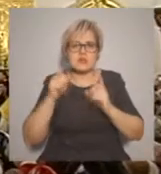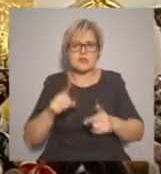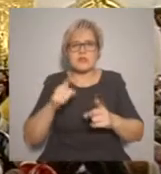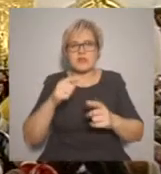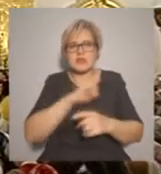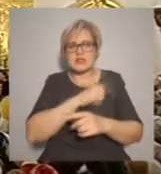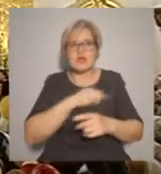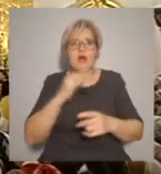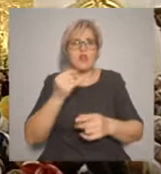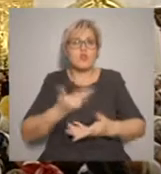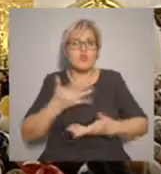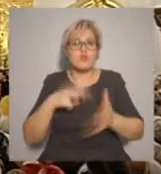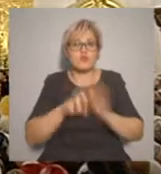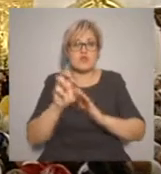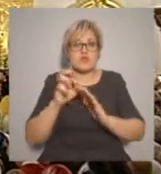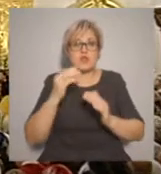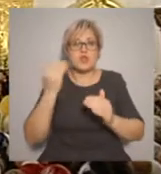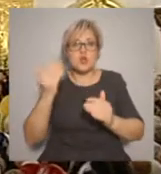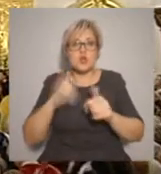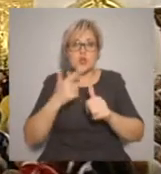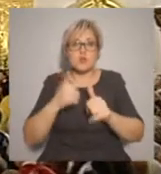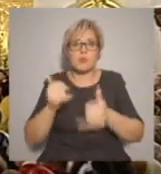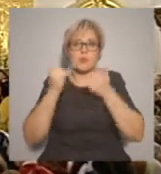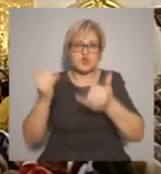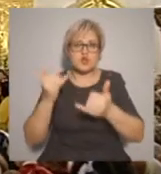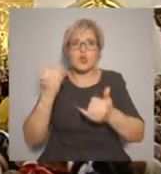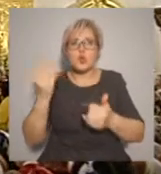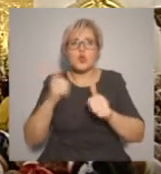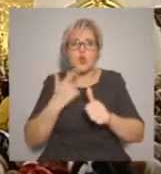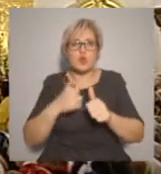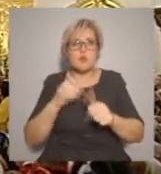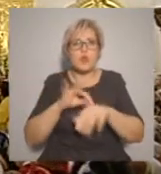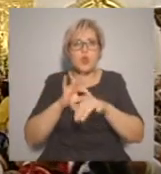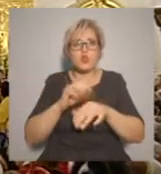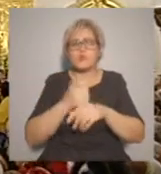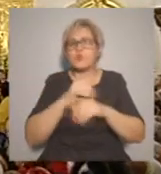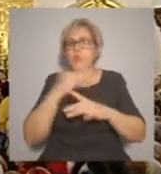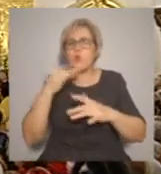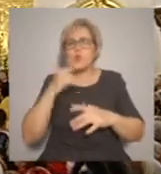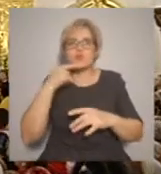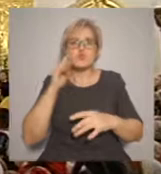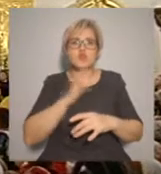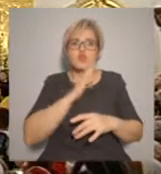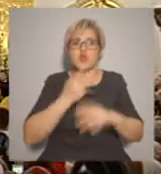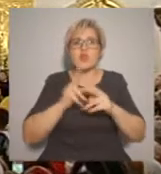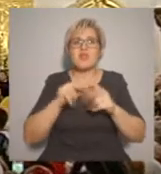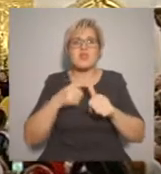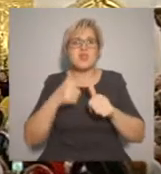церкви, ее имя почитается, ее имя носят очень многие наши русские